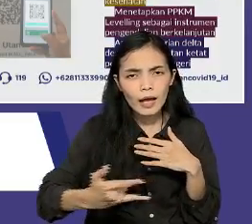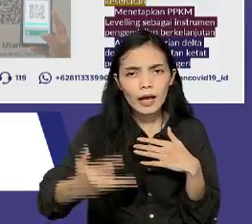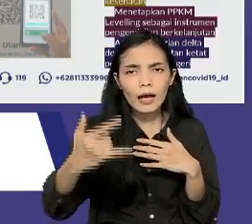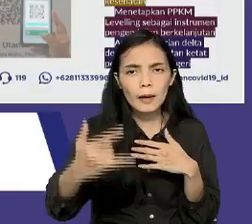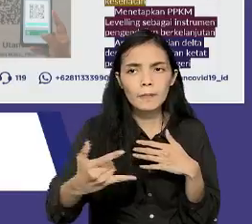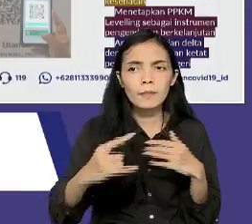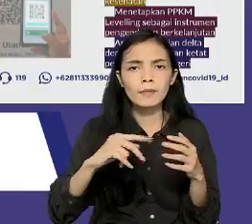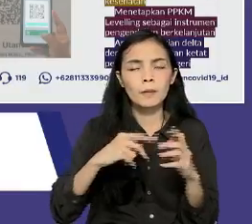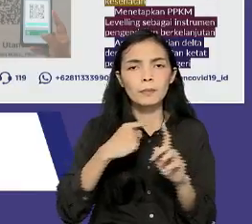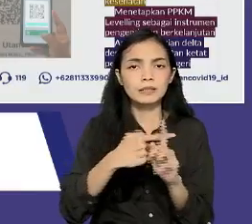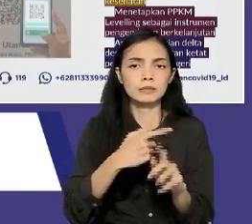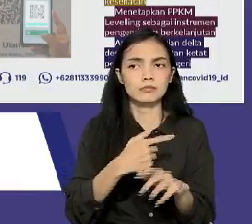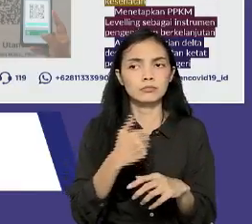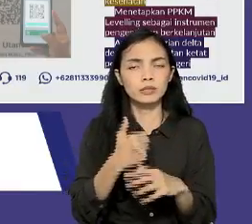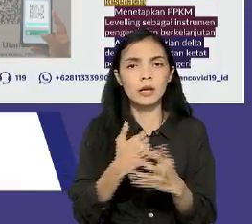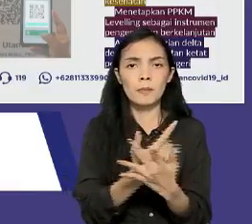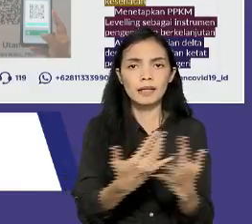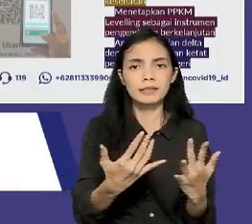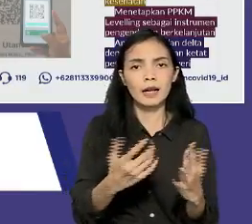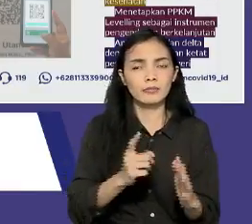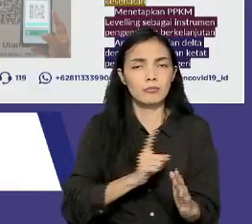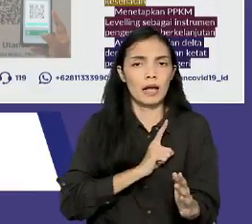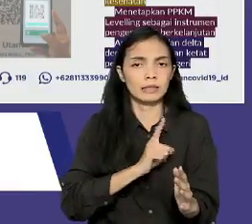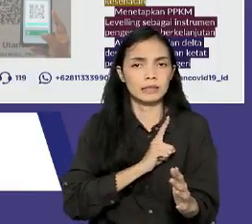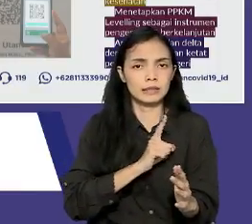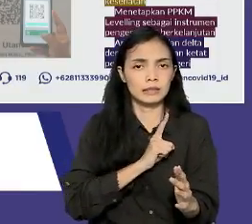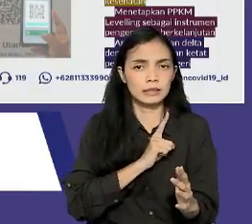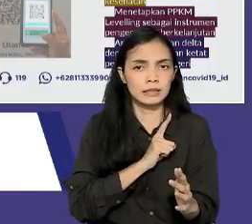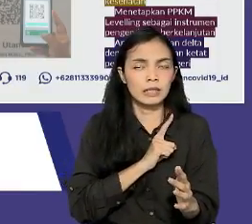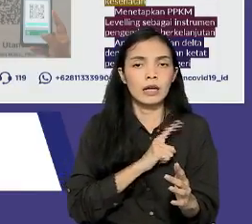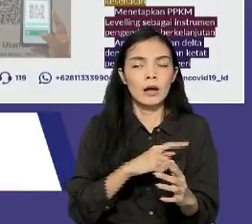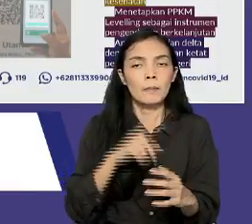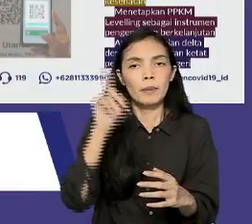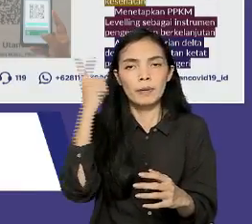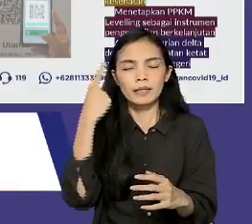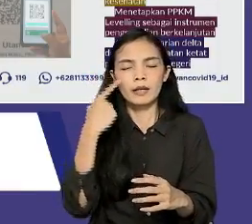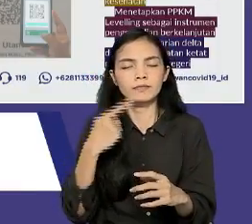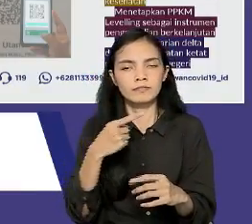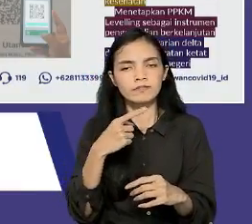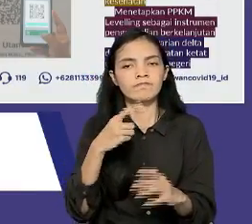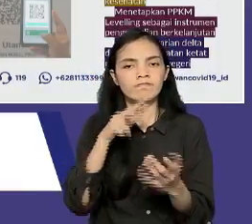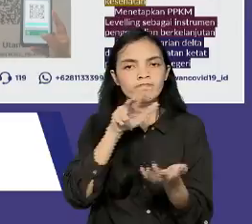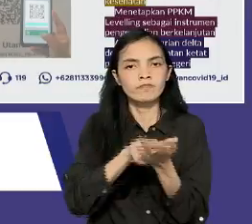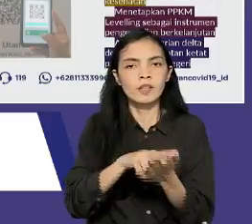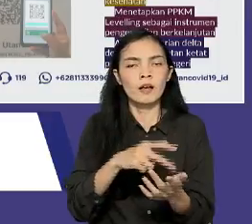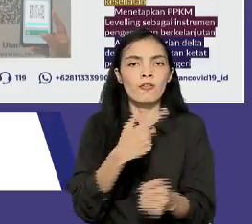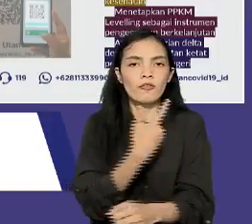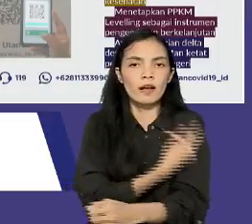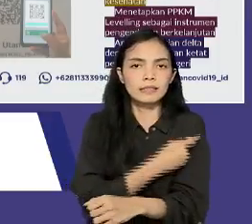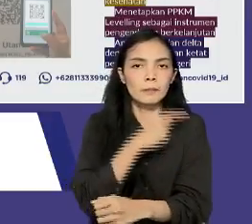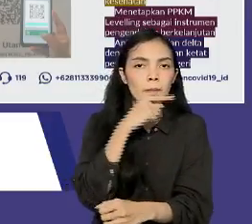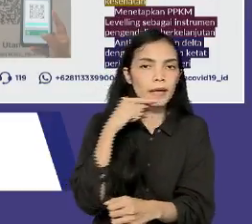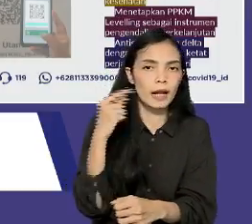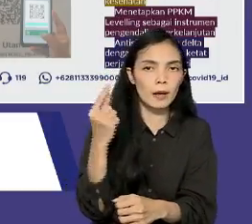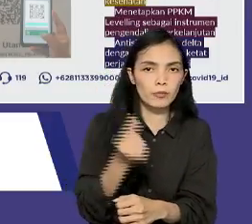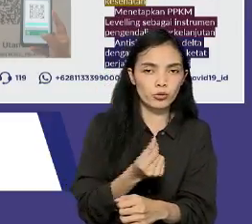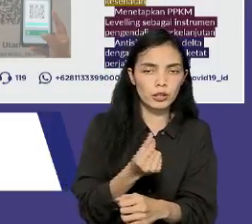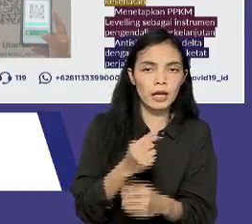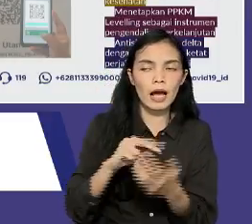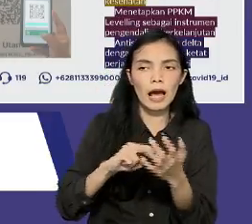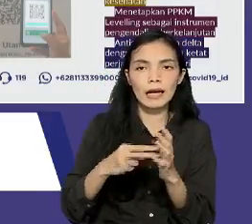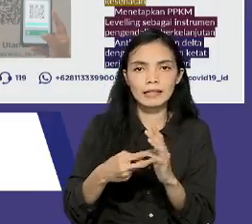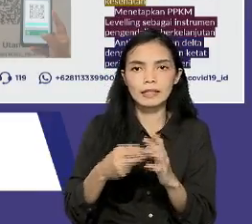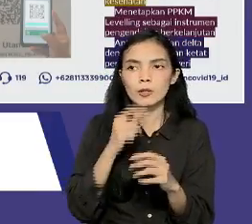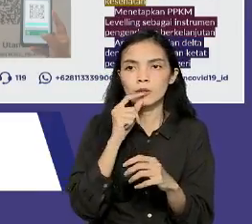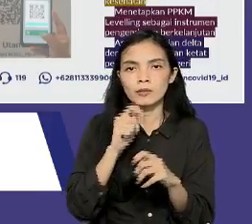anak bangsa, pemerintah menetapkan kandidat vaksin merah putih untuk didukung sepenuhnya rangkaian proses produksi